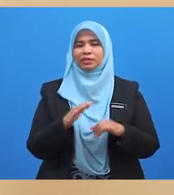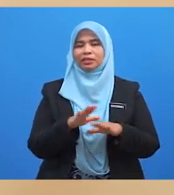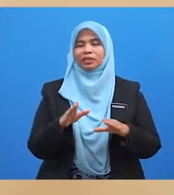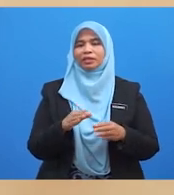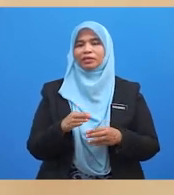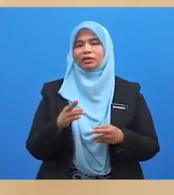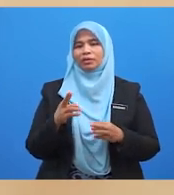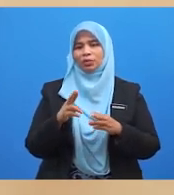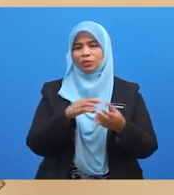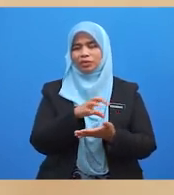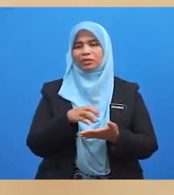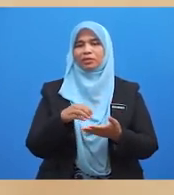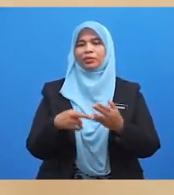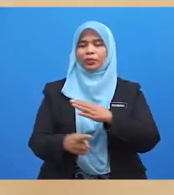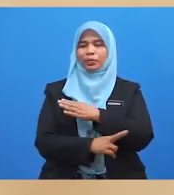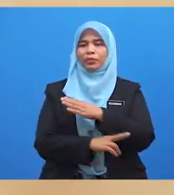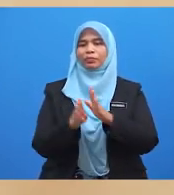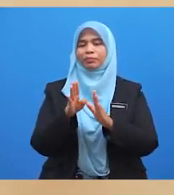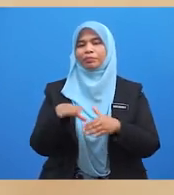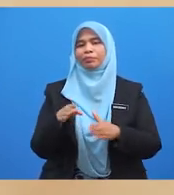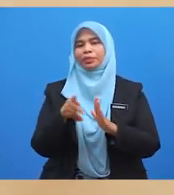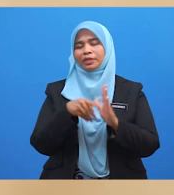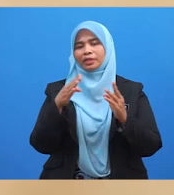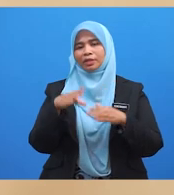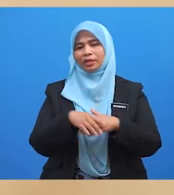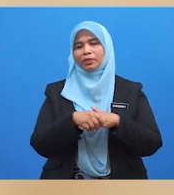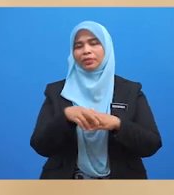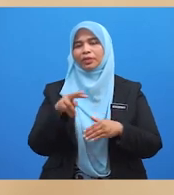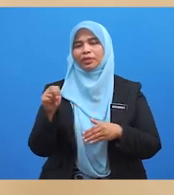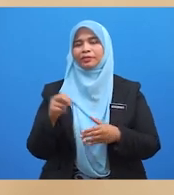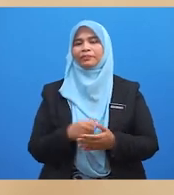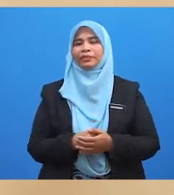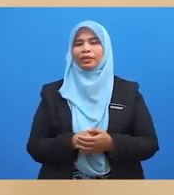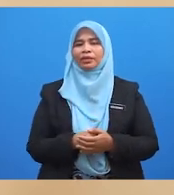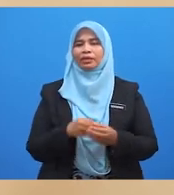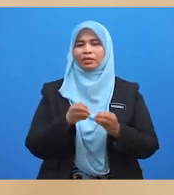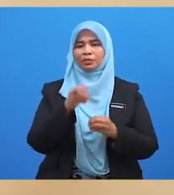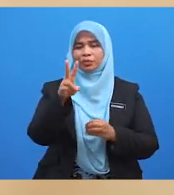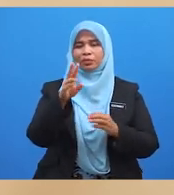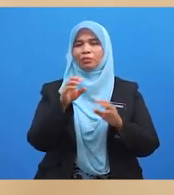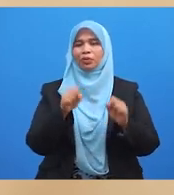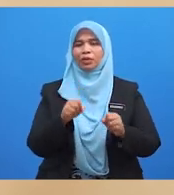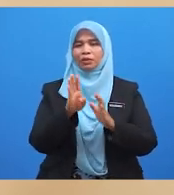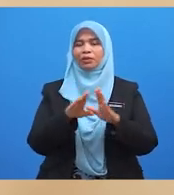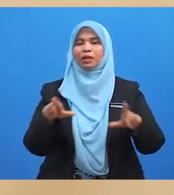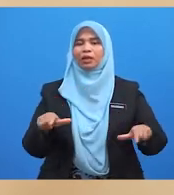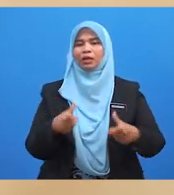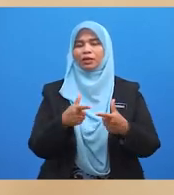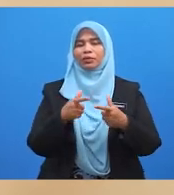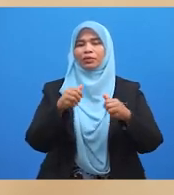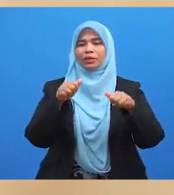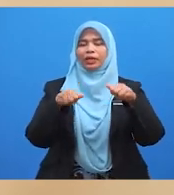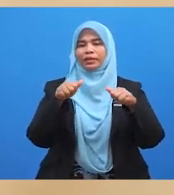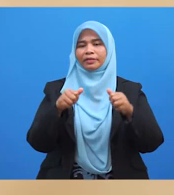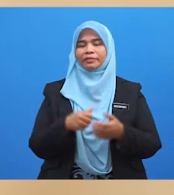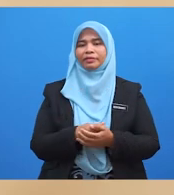perkahwinan. Syarat yang kedua, boleh berlaku adil. Apa itu adil? Adil bermaksud